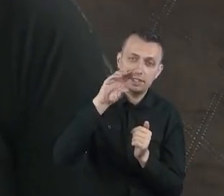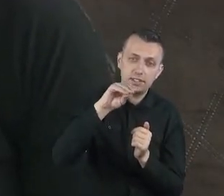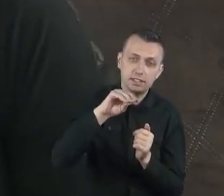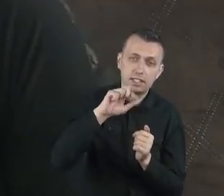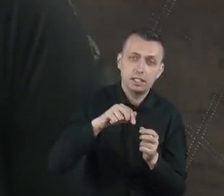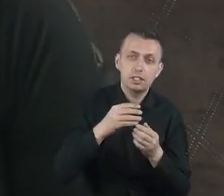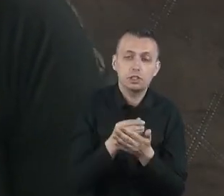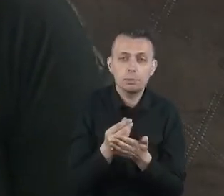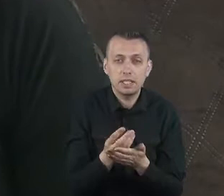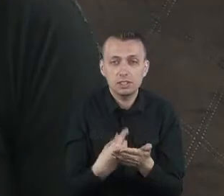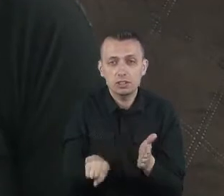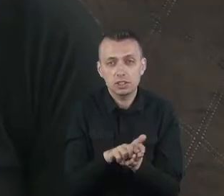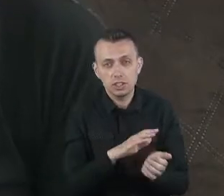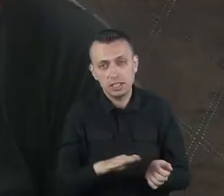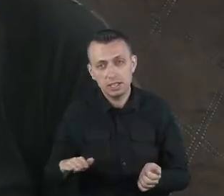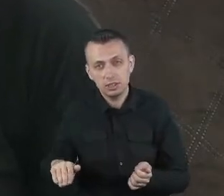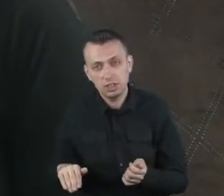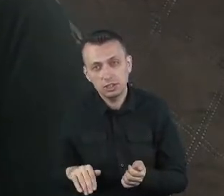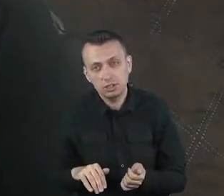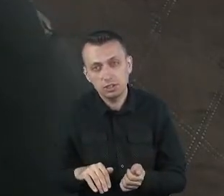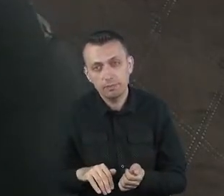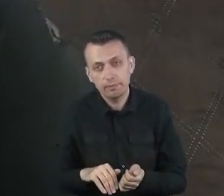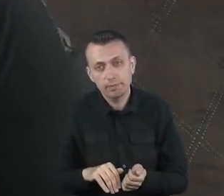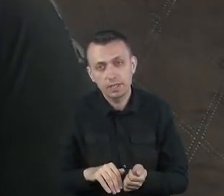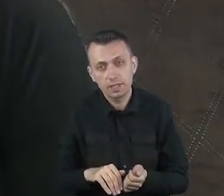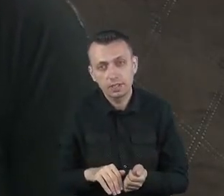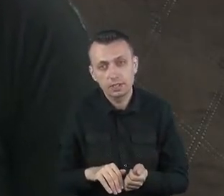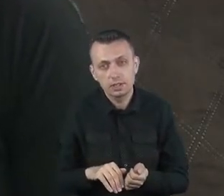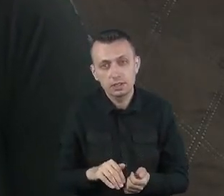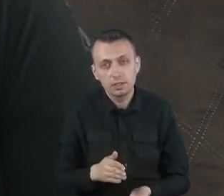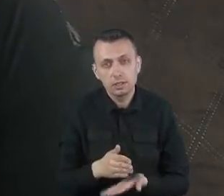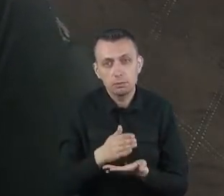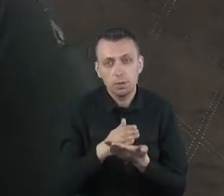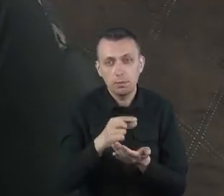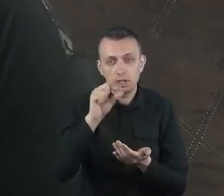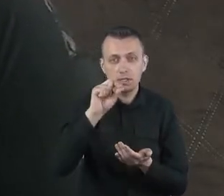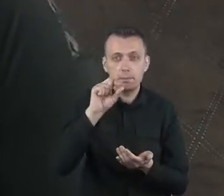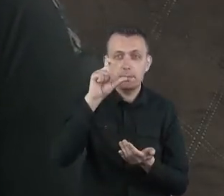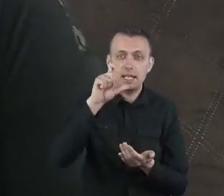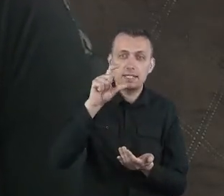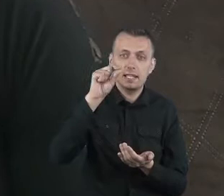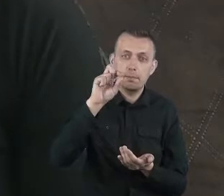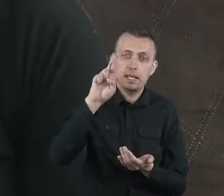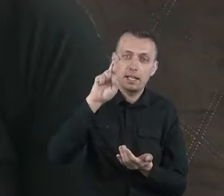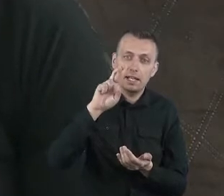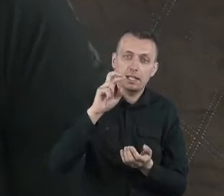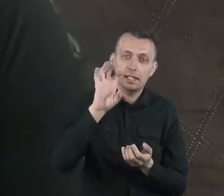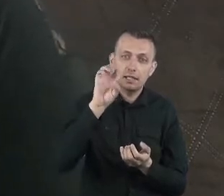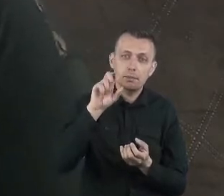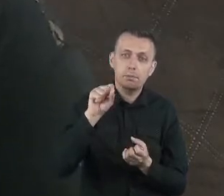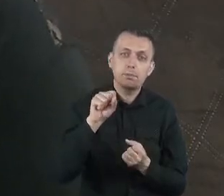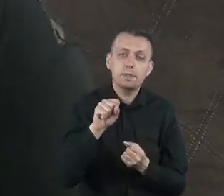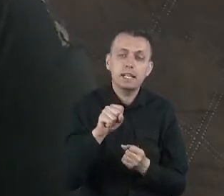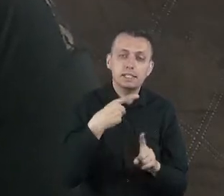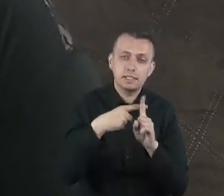bo to są pieniążki na dzieci, wyłącznie dla dzieci, z pomocy właśnie, które PCPR wypłaca i 500+